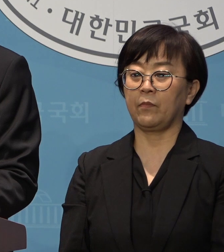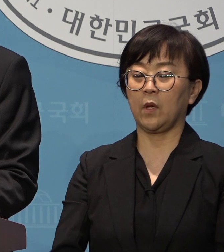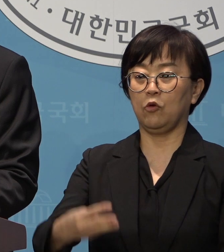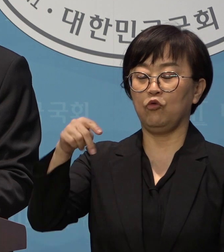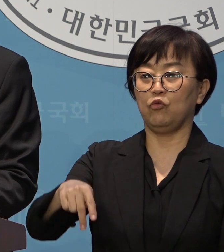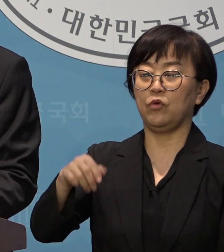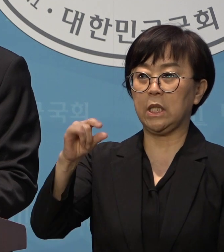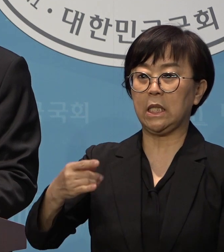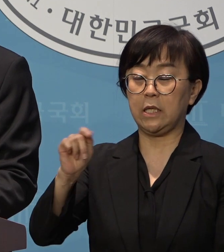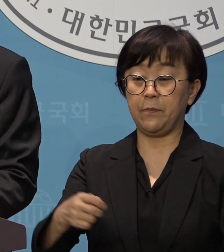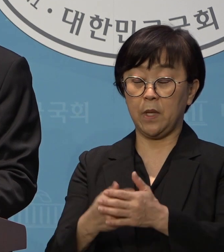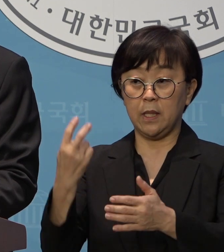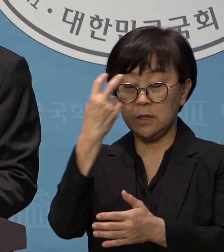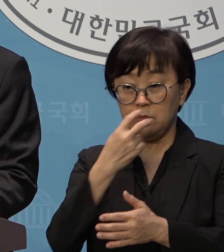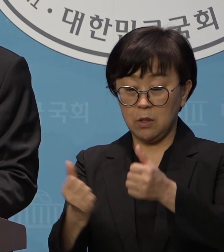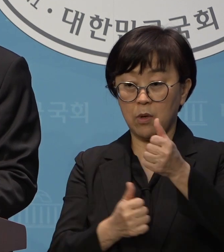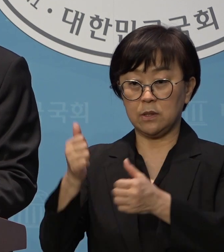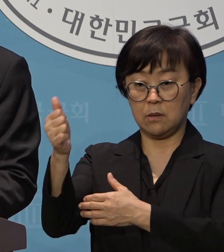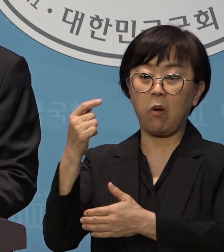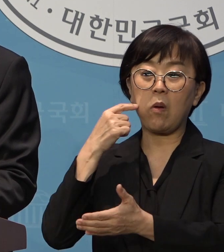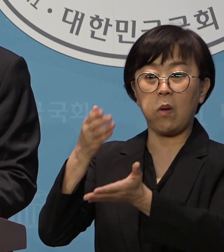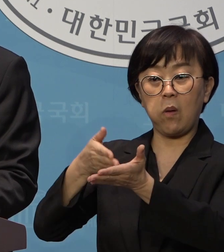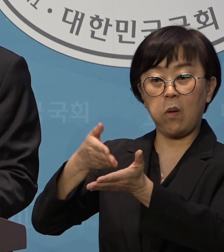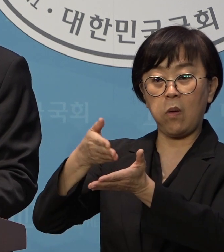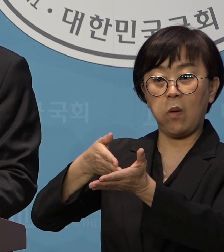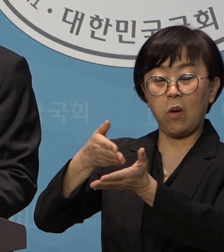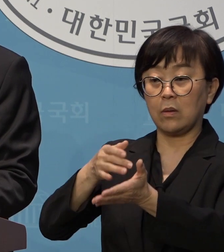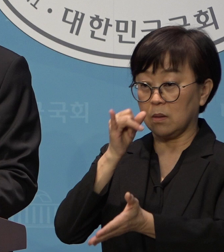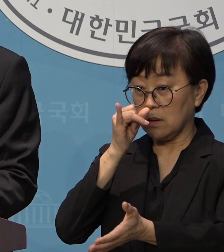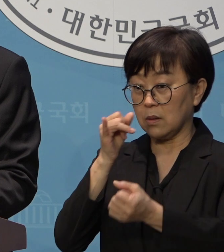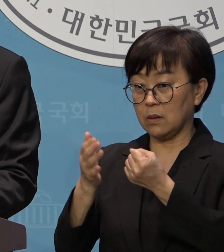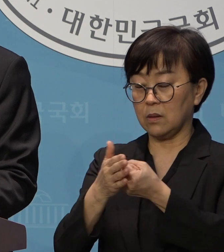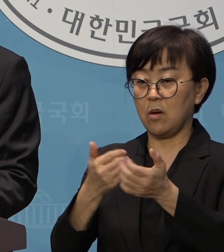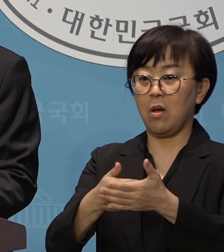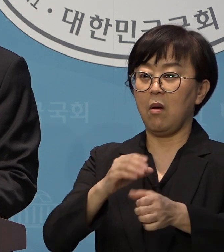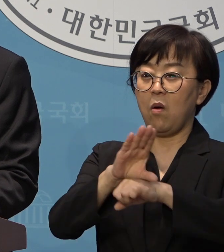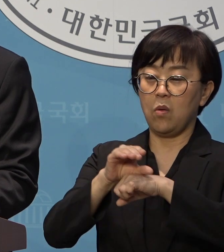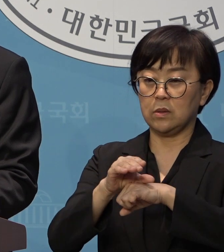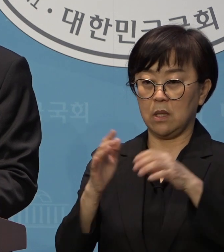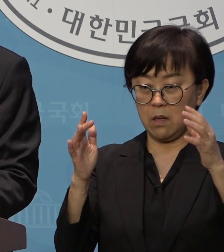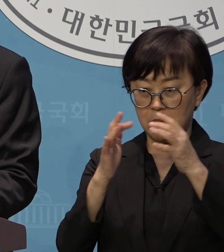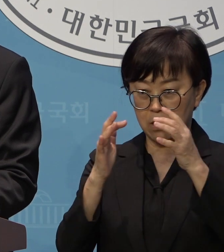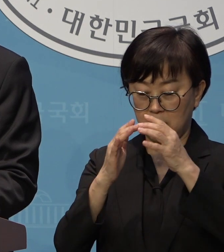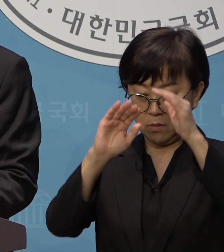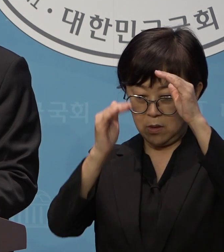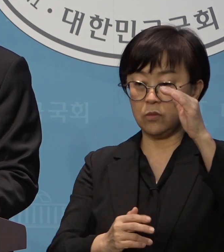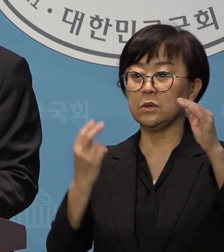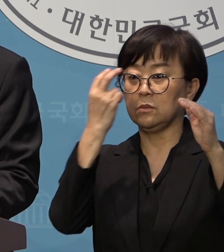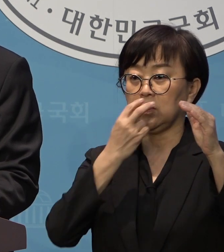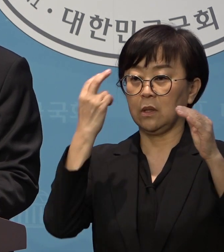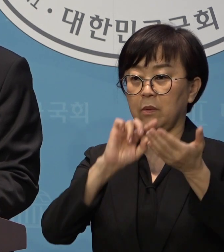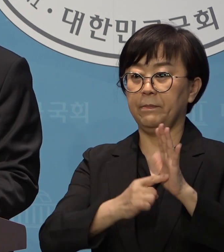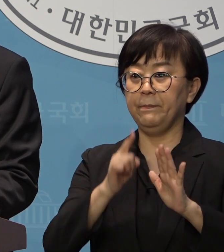류희림 방송통신심의위원장이 가짜뉴스의 온상이 되어버린 언론사들의 온라인 콘텐츠도